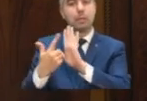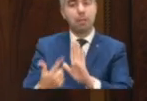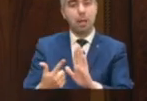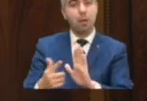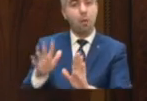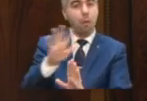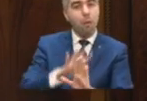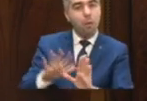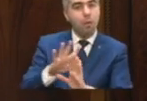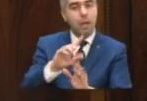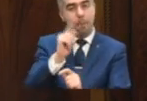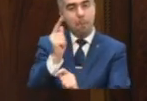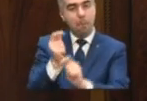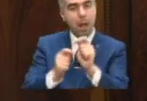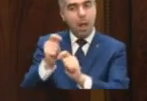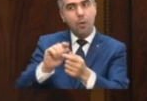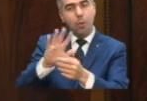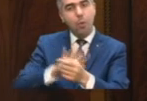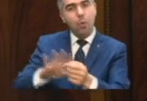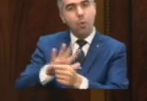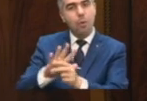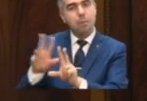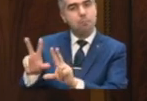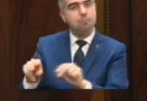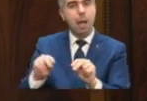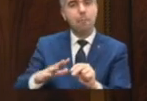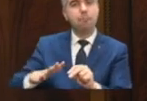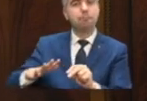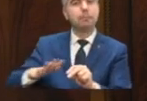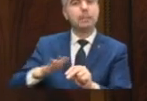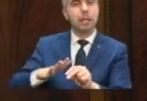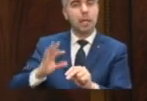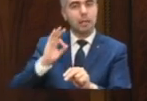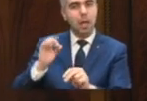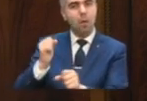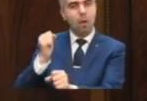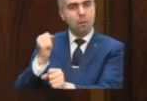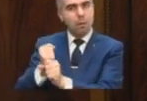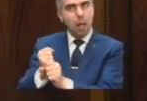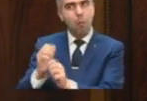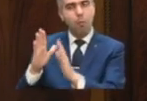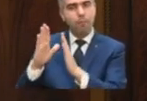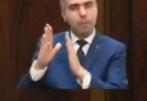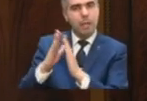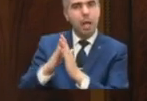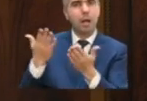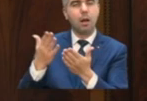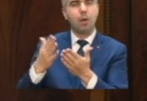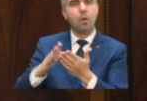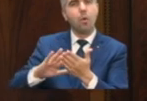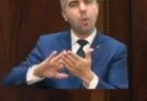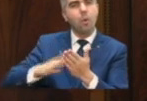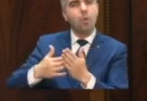اطرناه ودرنا له واحد المنظومه اللي كتجاوب مع المتطلبات ديال الساكنه، لا من حيث الشغل ولا من حيث السكن ولا من حيث